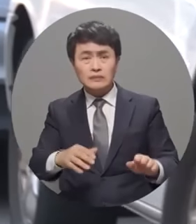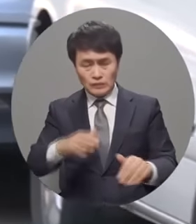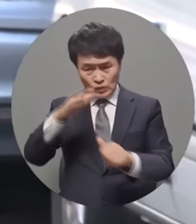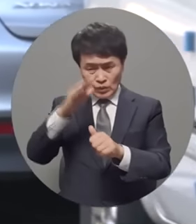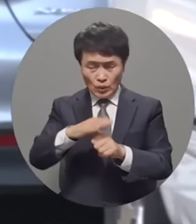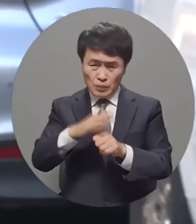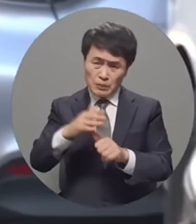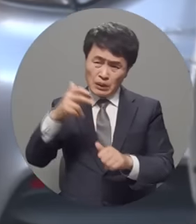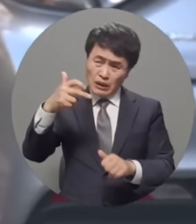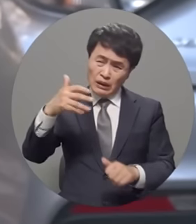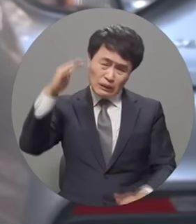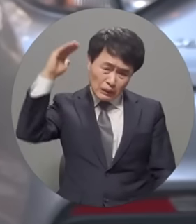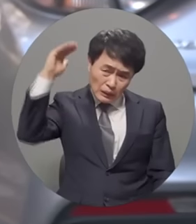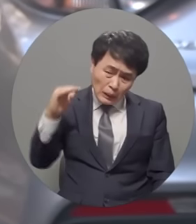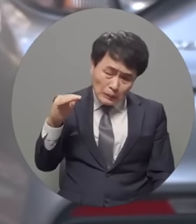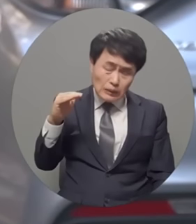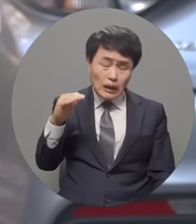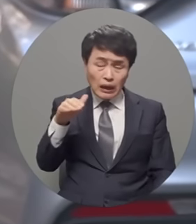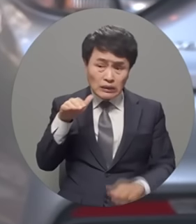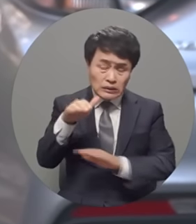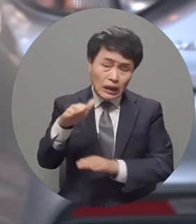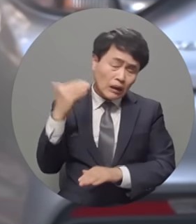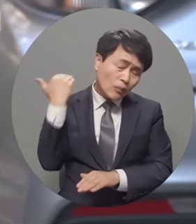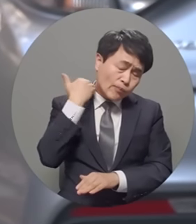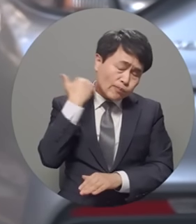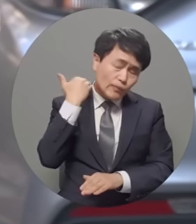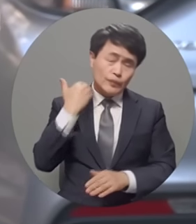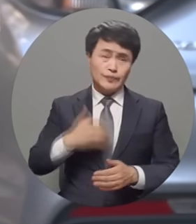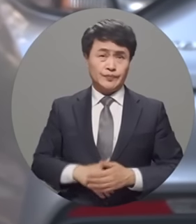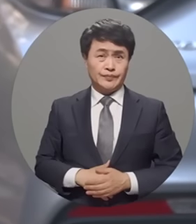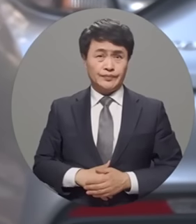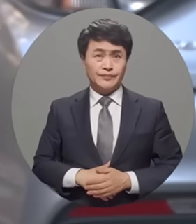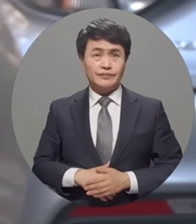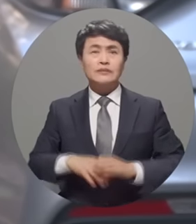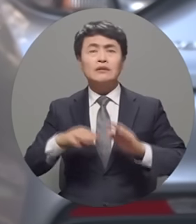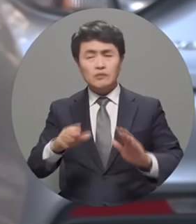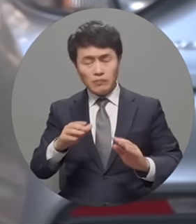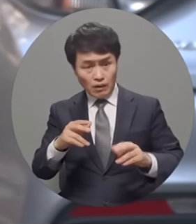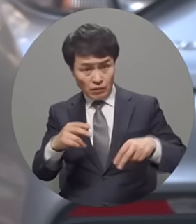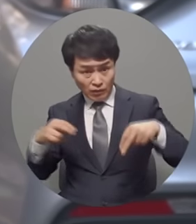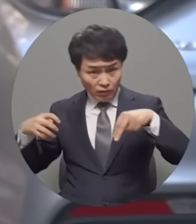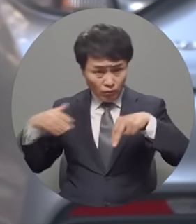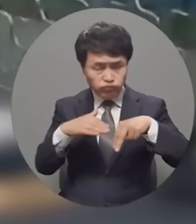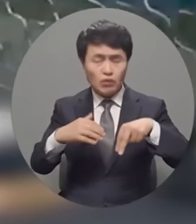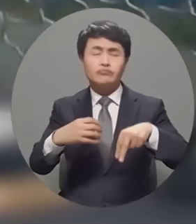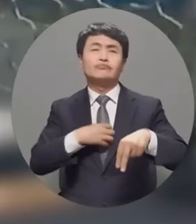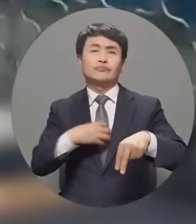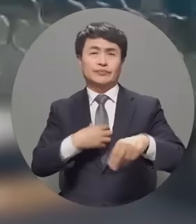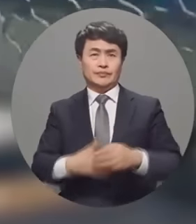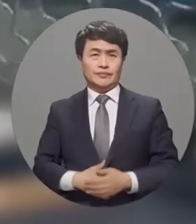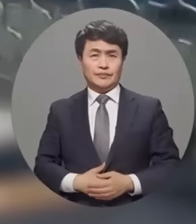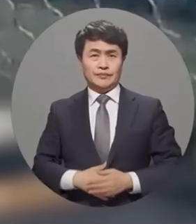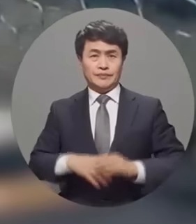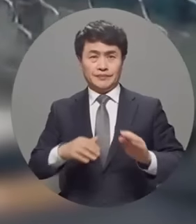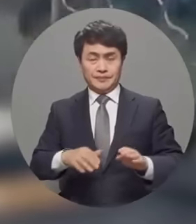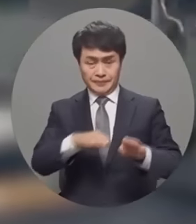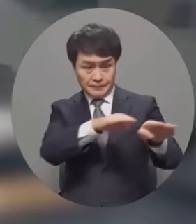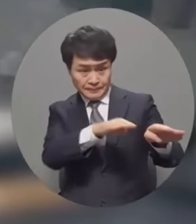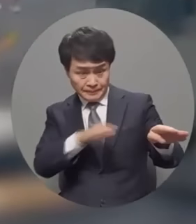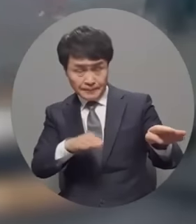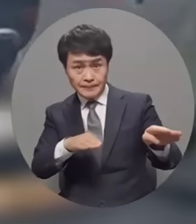키가 작아 그만큼 차량들에 쉽게 가려질 수밖에 없습니다. 그만큼 사고에 취약한 겁니다. 주정차된